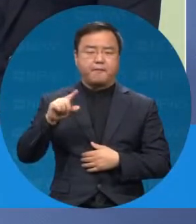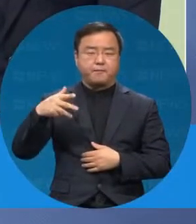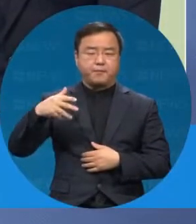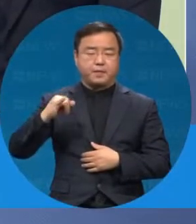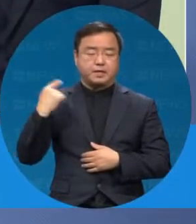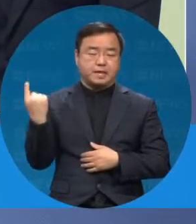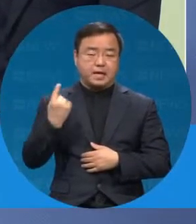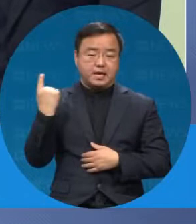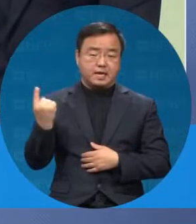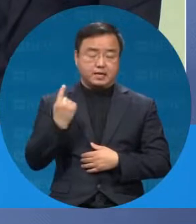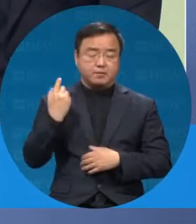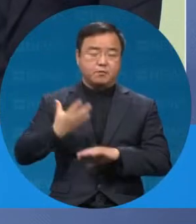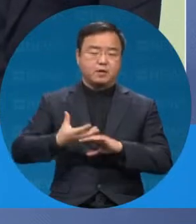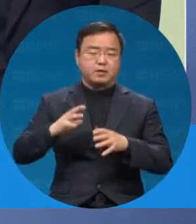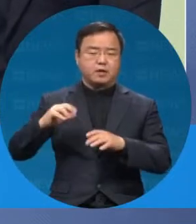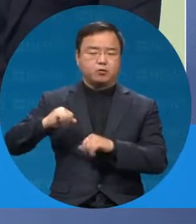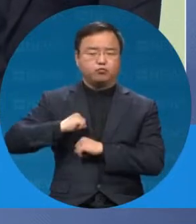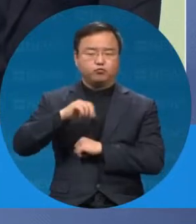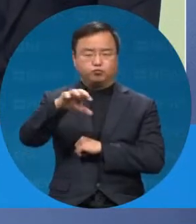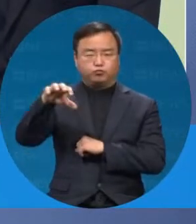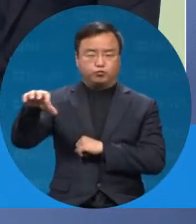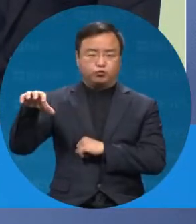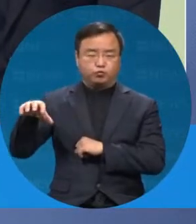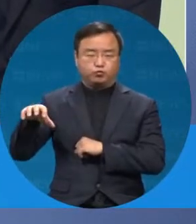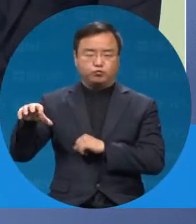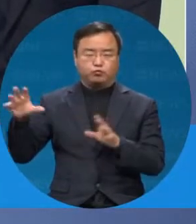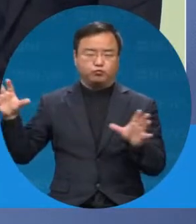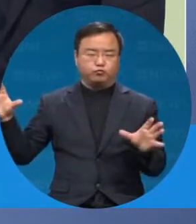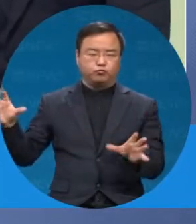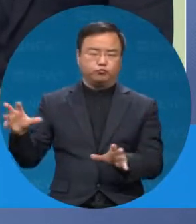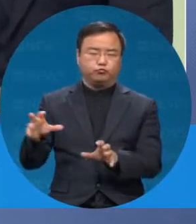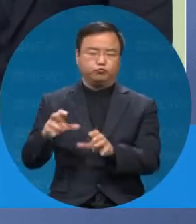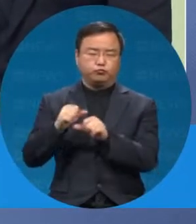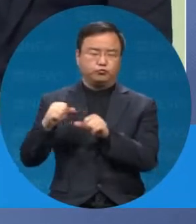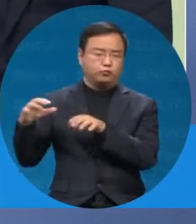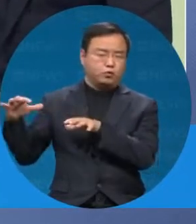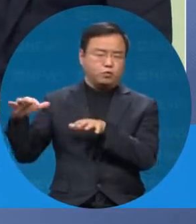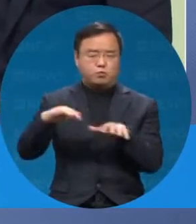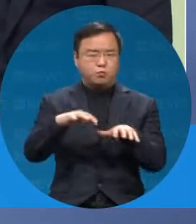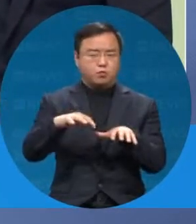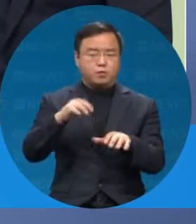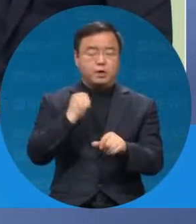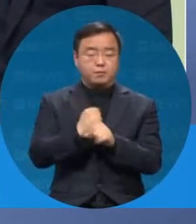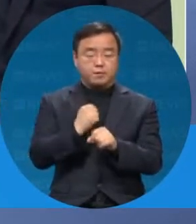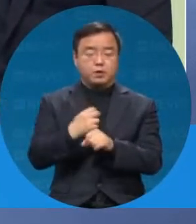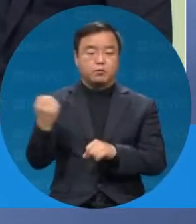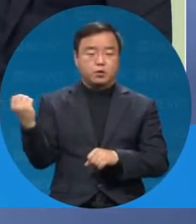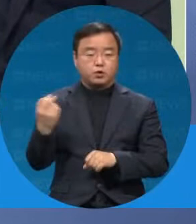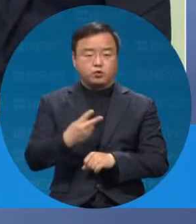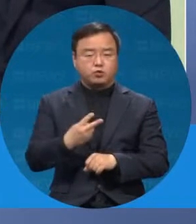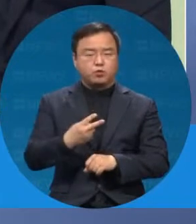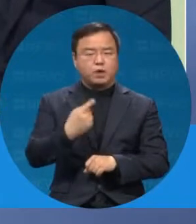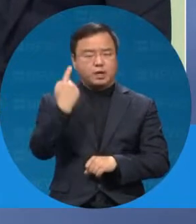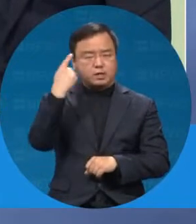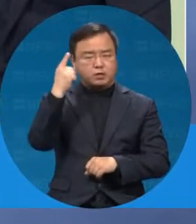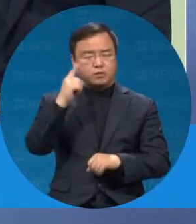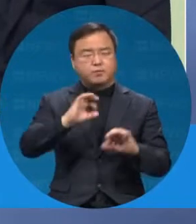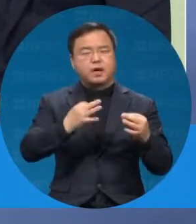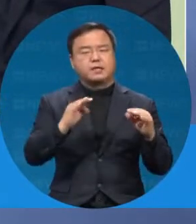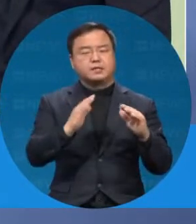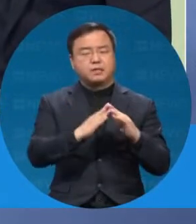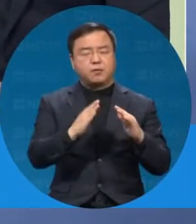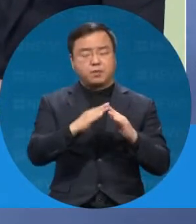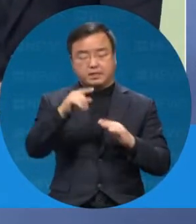군사력을 홀란드 와 발트해 등 동유럽 지역으로 재배치 했구요 또 러시아 최대 국책은행 과 서방 행 사이의